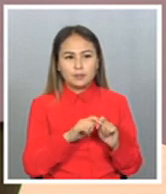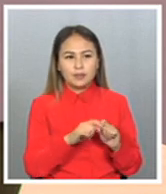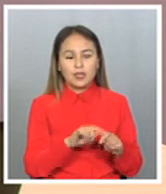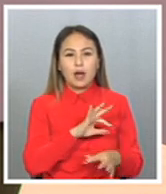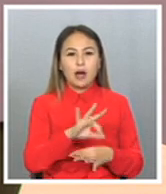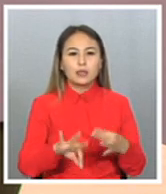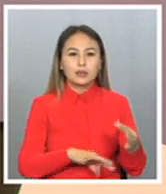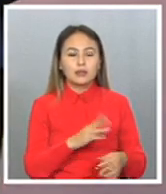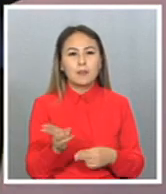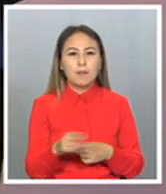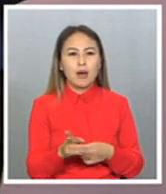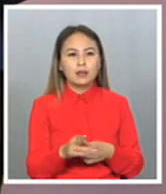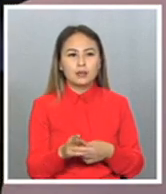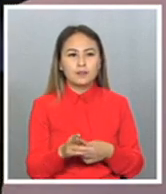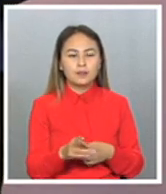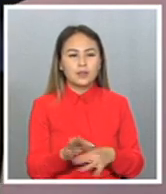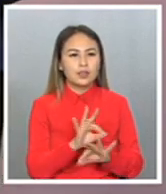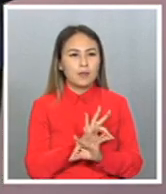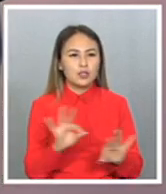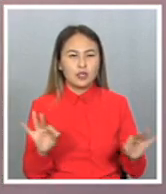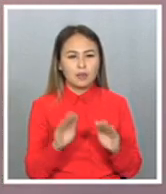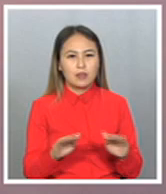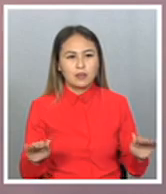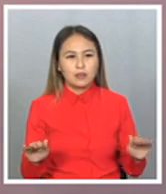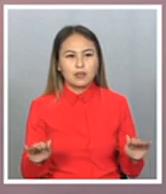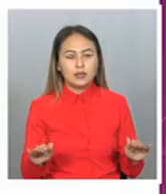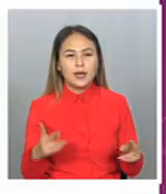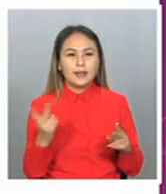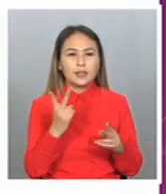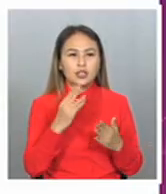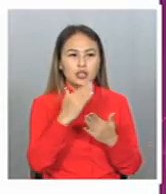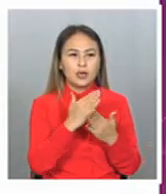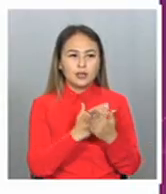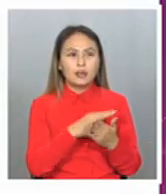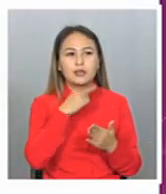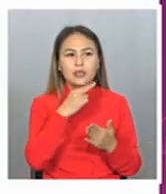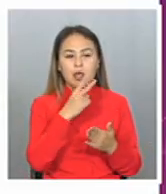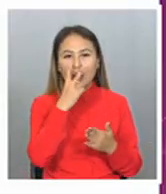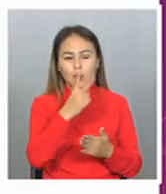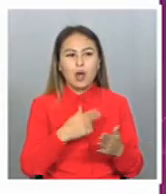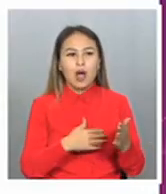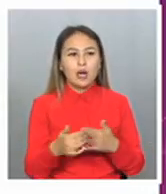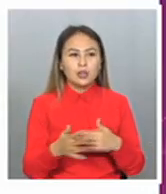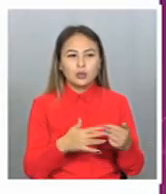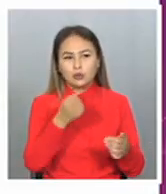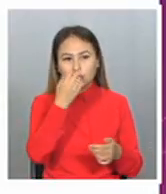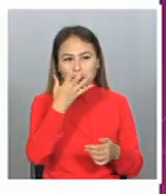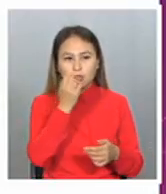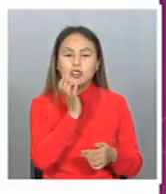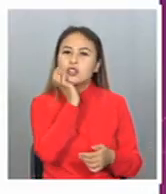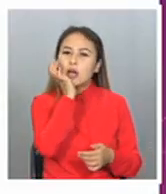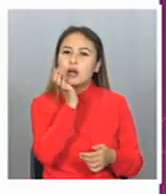Артығы балық. Тамаша балалар, екінші қатарға назар аударыңдар. Аю,